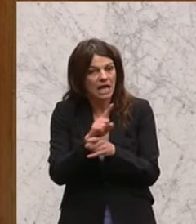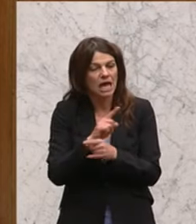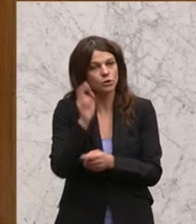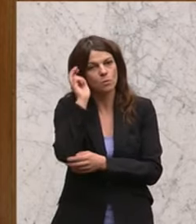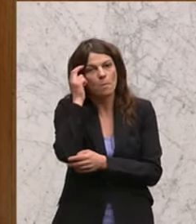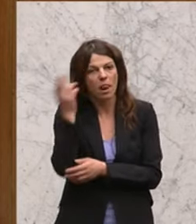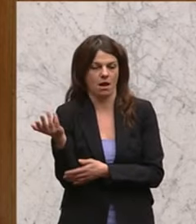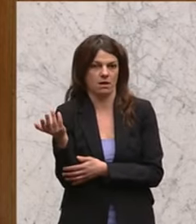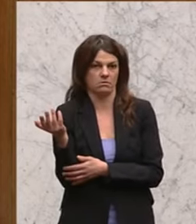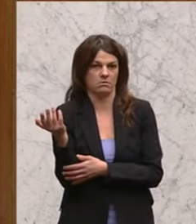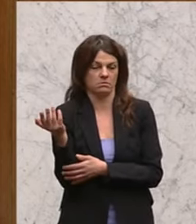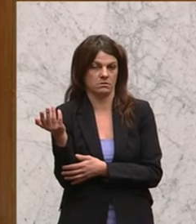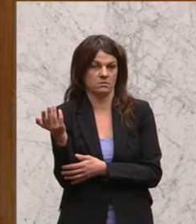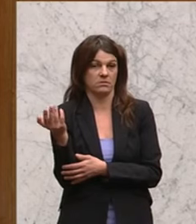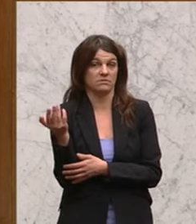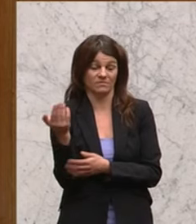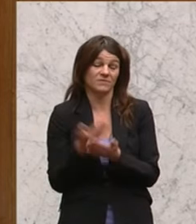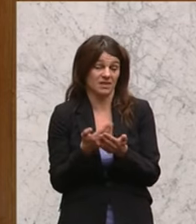nimmt.